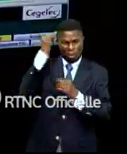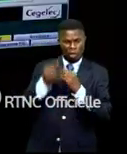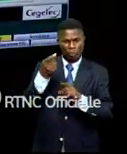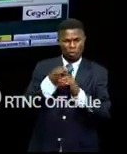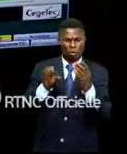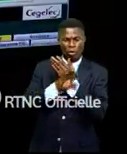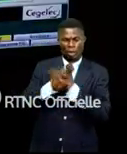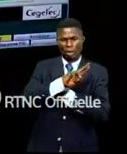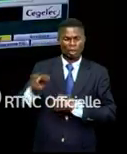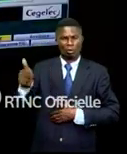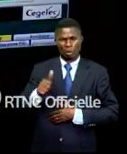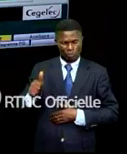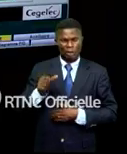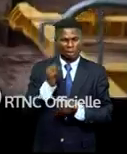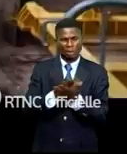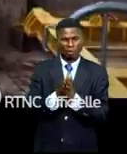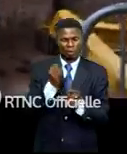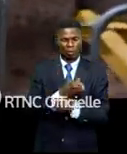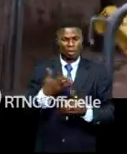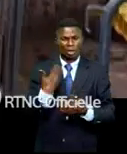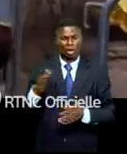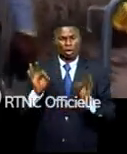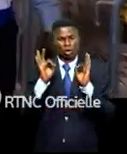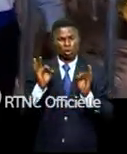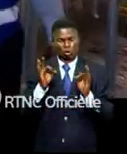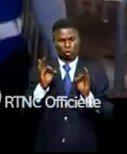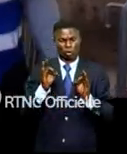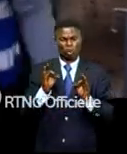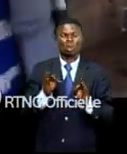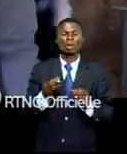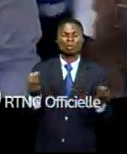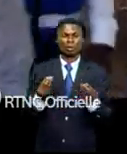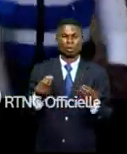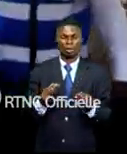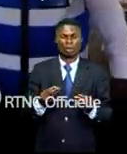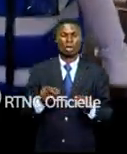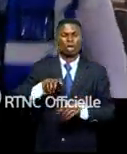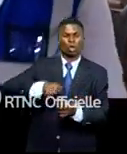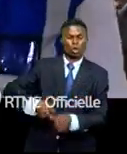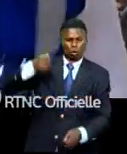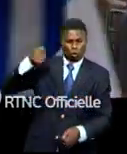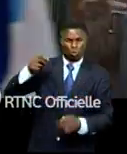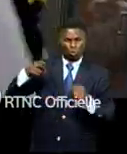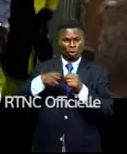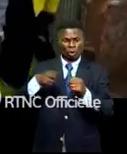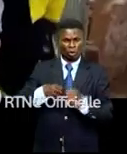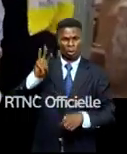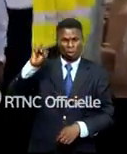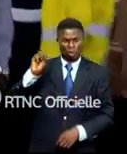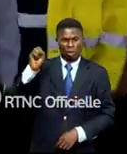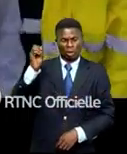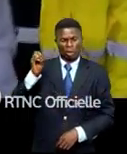d'août 2021. Cette rénovation vaut son pesant d'or car la centrale hydroélectrique de